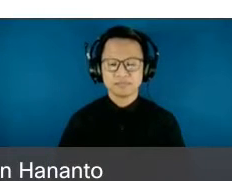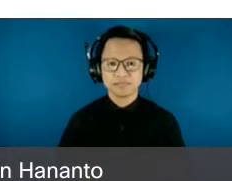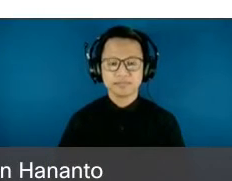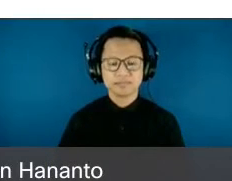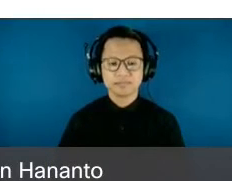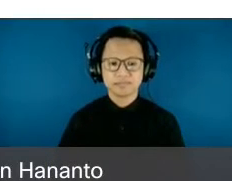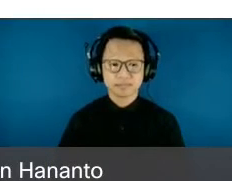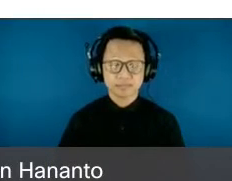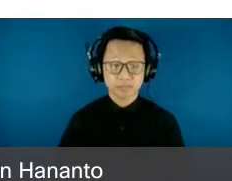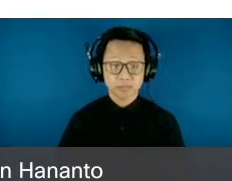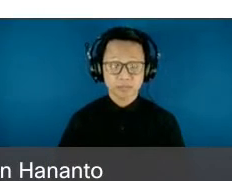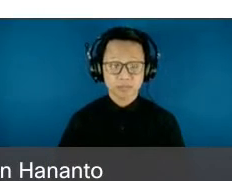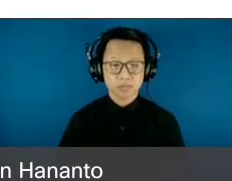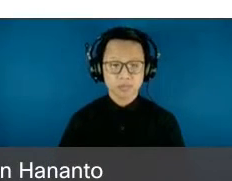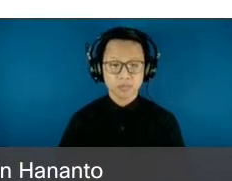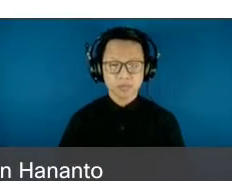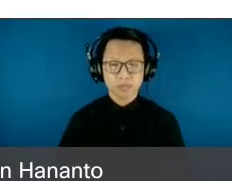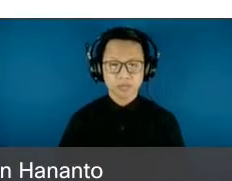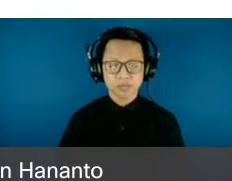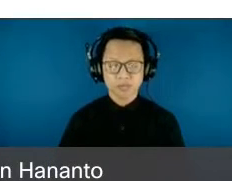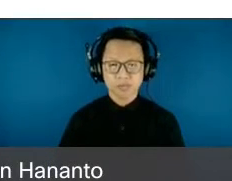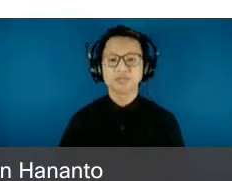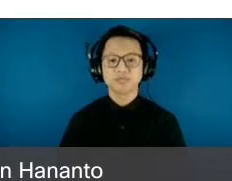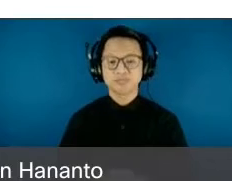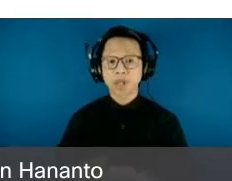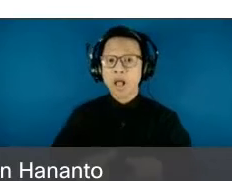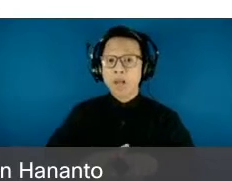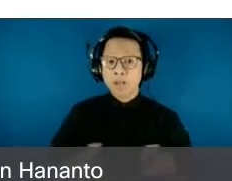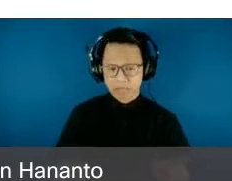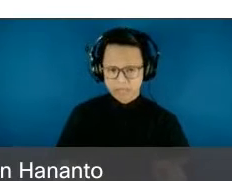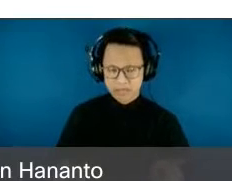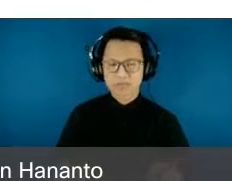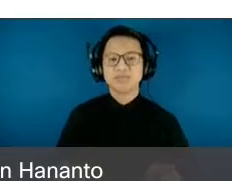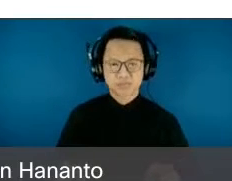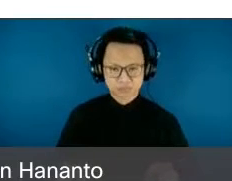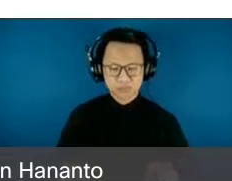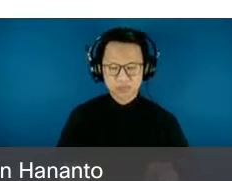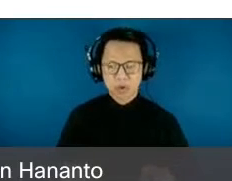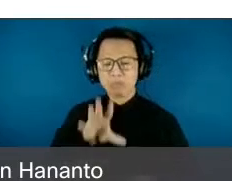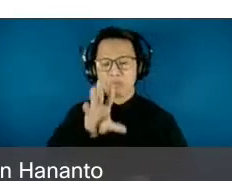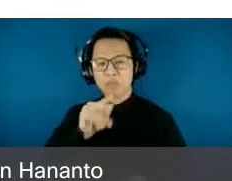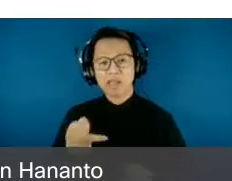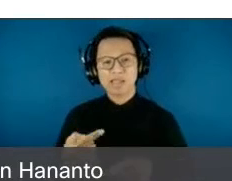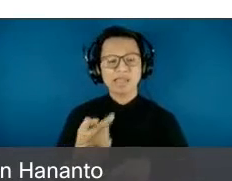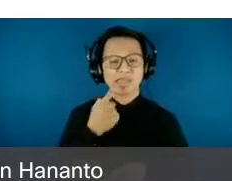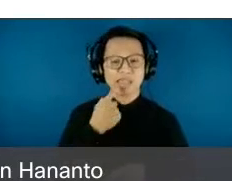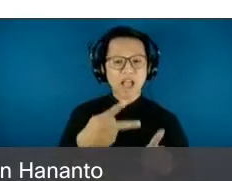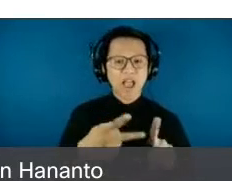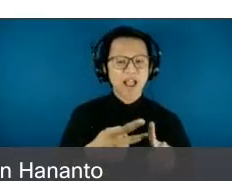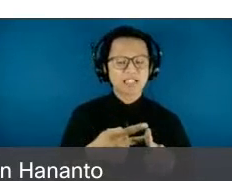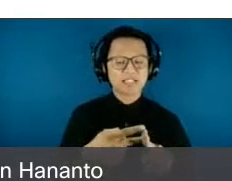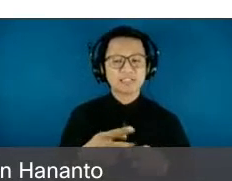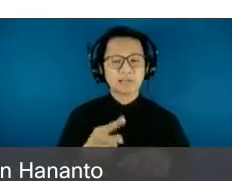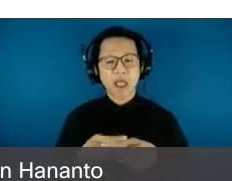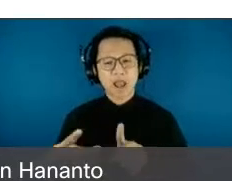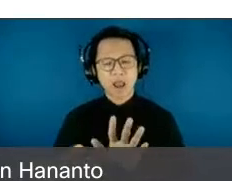currently operating in 20 cities. Ya, tetapi ketika kita bicara H&M Productions di Indonesia, itu